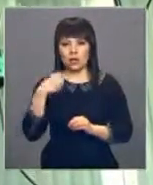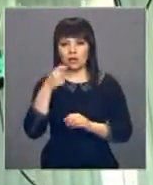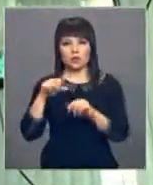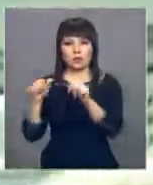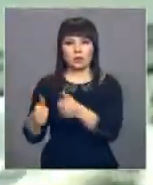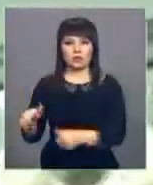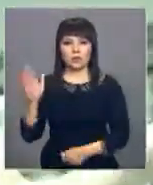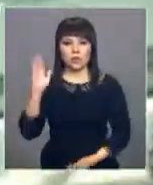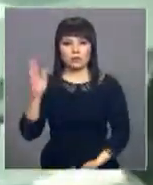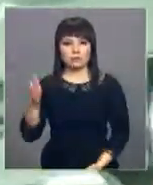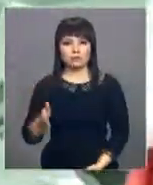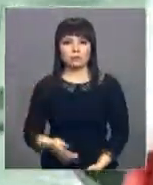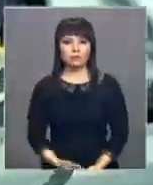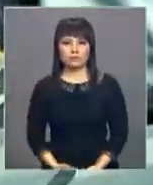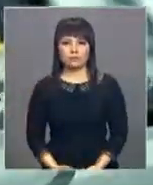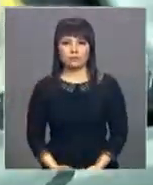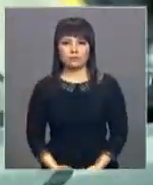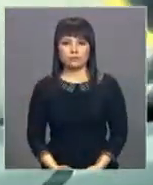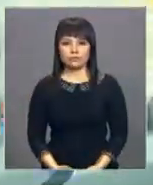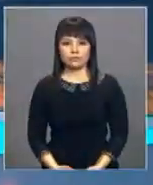игілігінде.